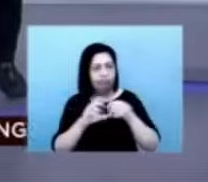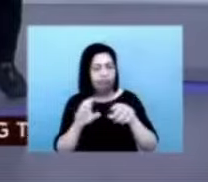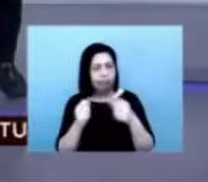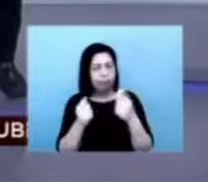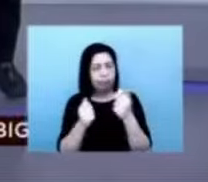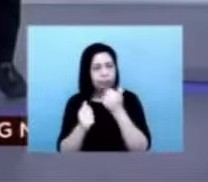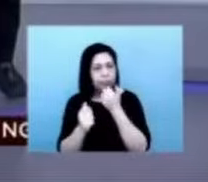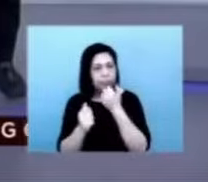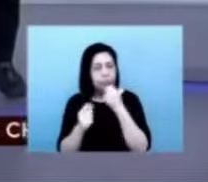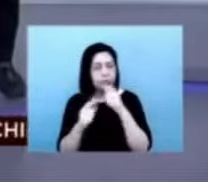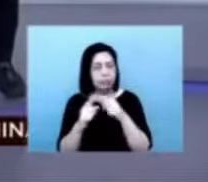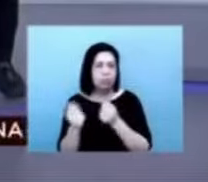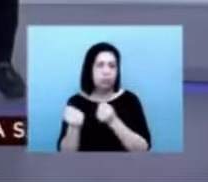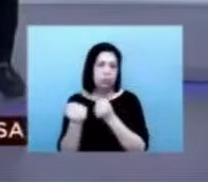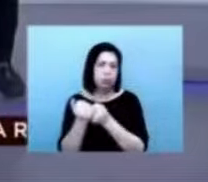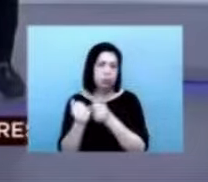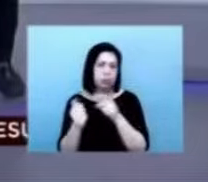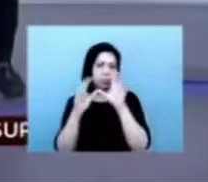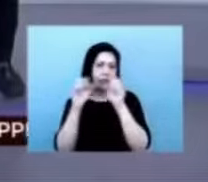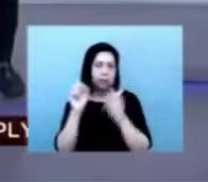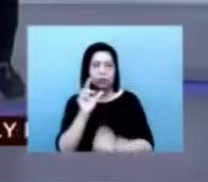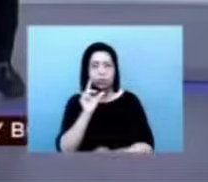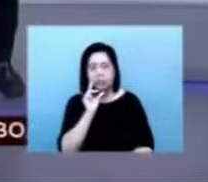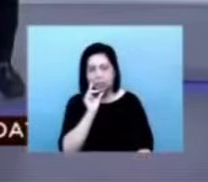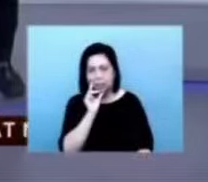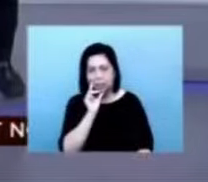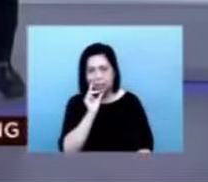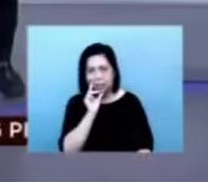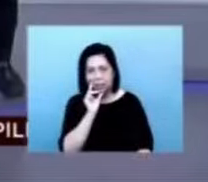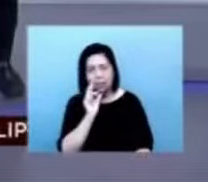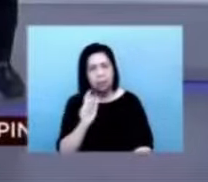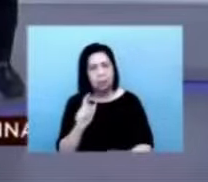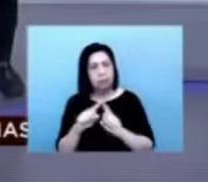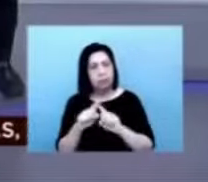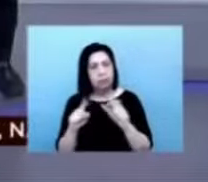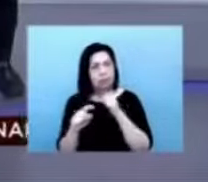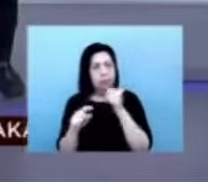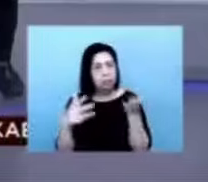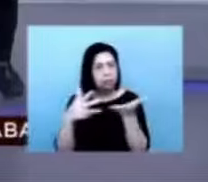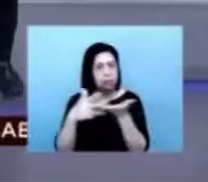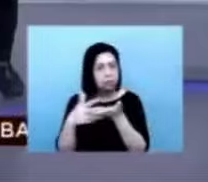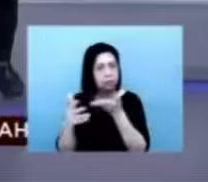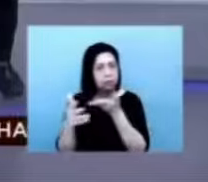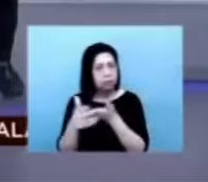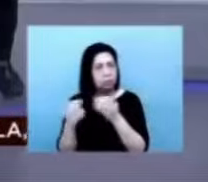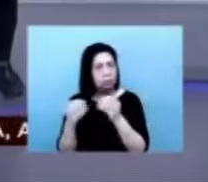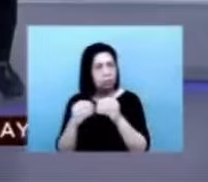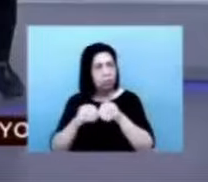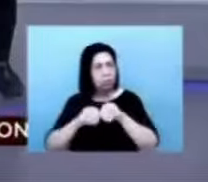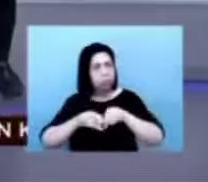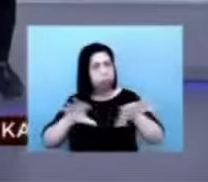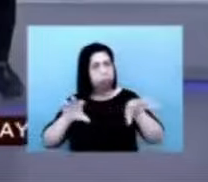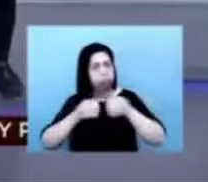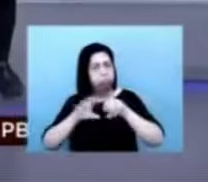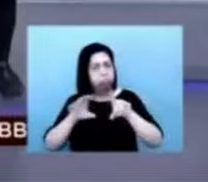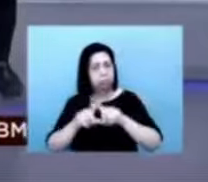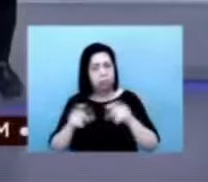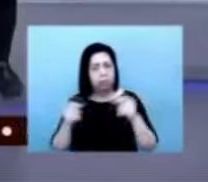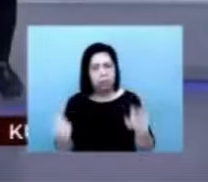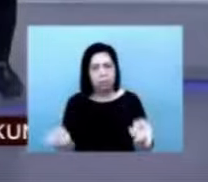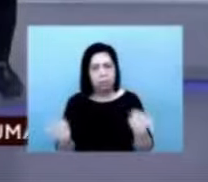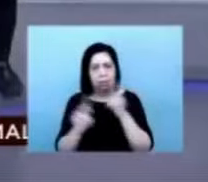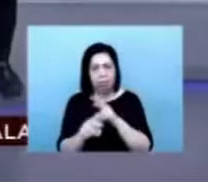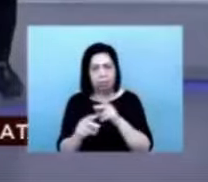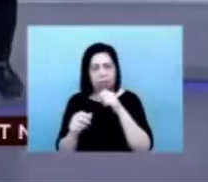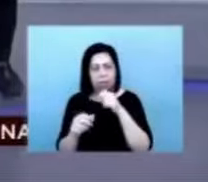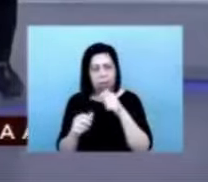bilang pagsuporta kay Pangulong Duterte. Pero hindi naman po ito kinasuhan, pero lalo pang namayagpag. Pero ngayon naman, dahil nagbago